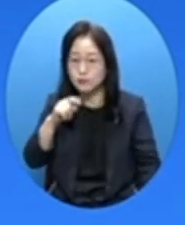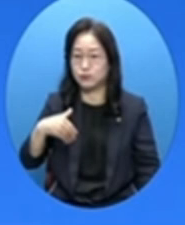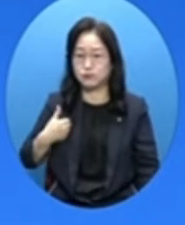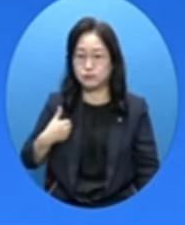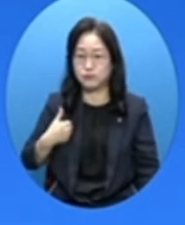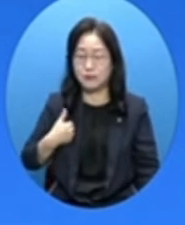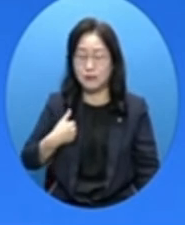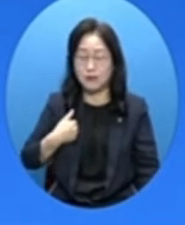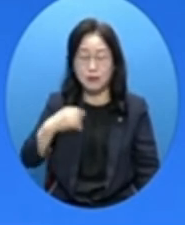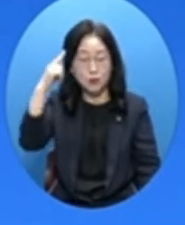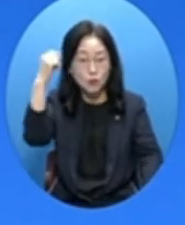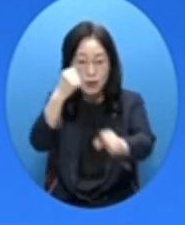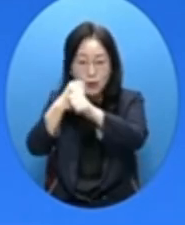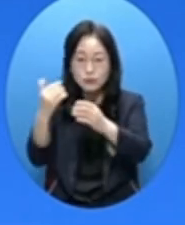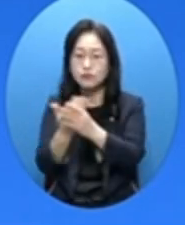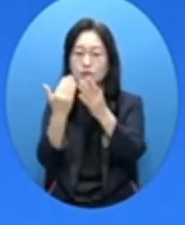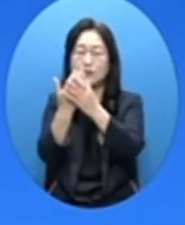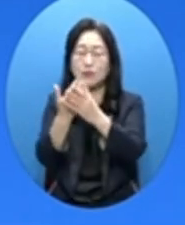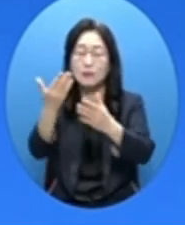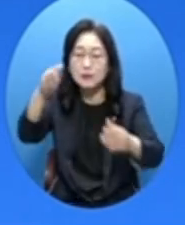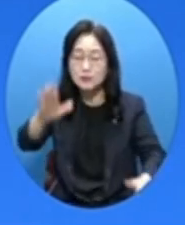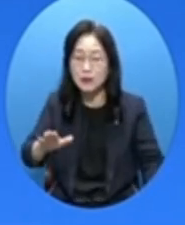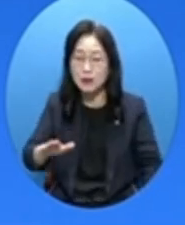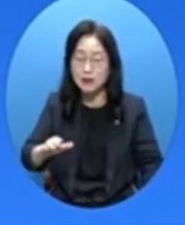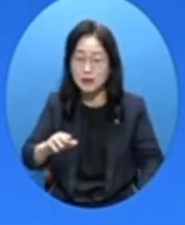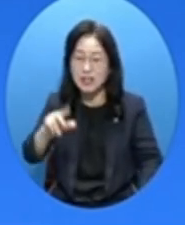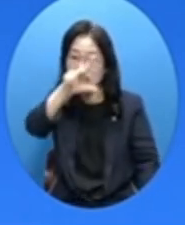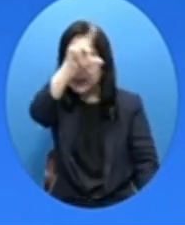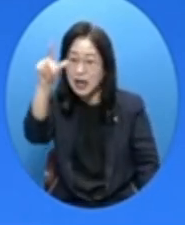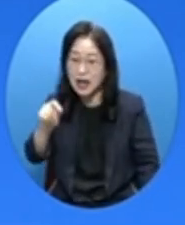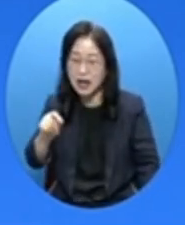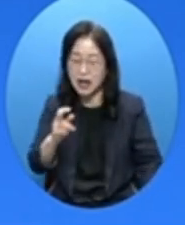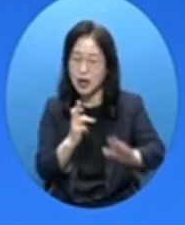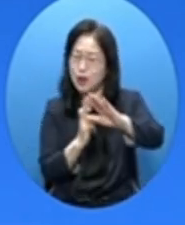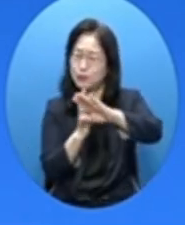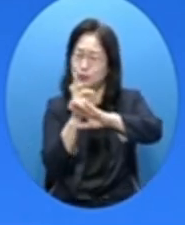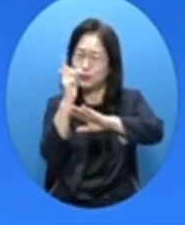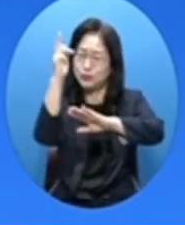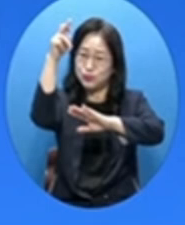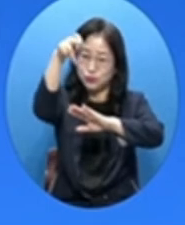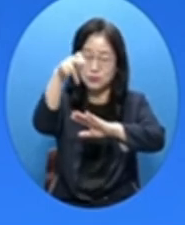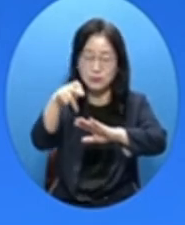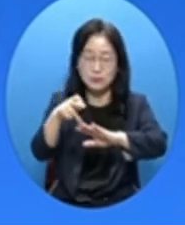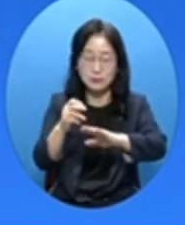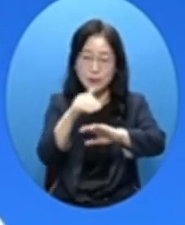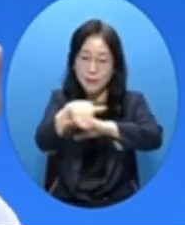그렇게 발달했다고 하는데 지금 달나라에 다시 로켓을 쏘아 올린다고 하는데